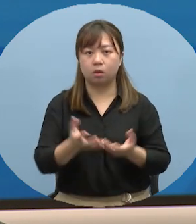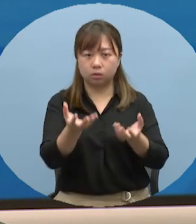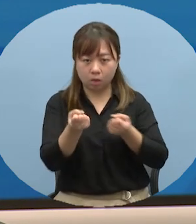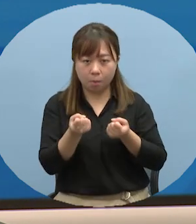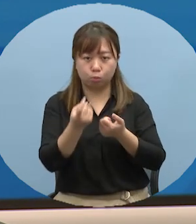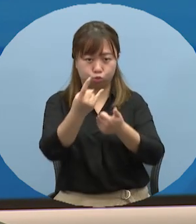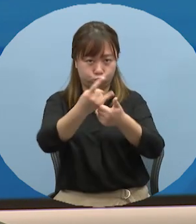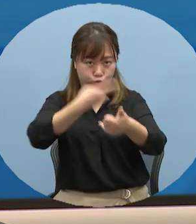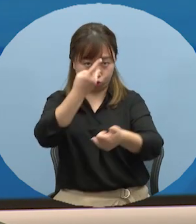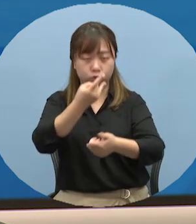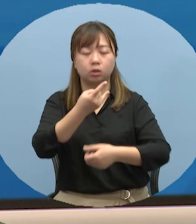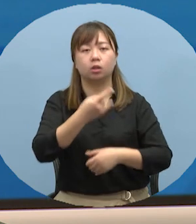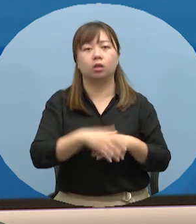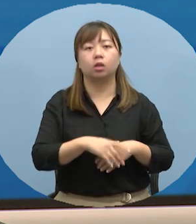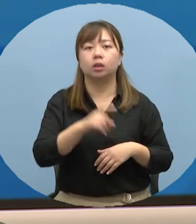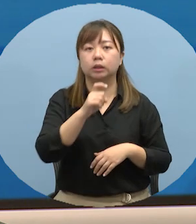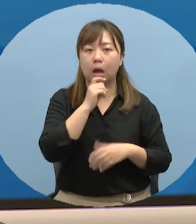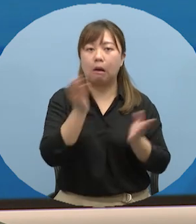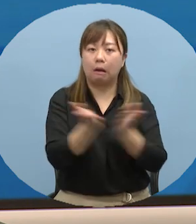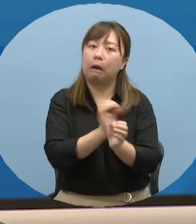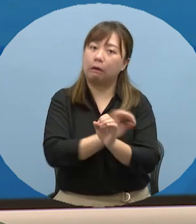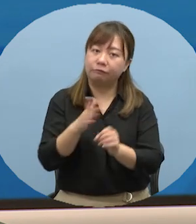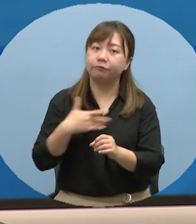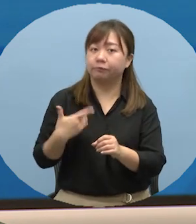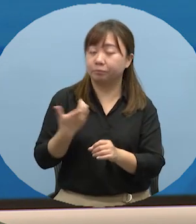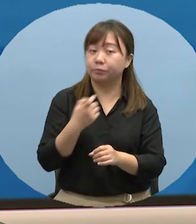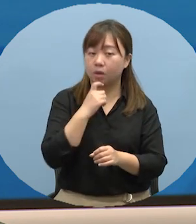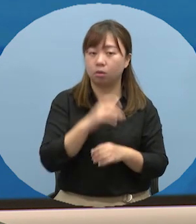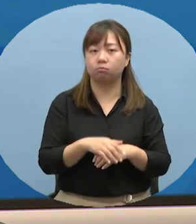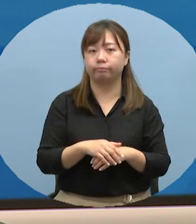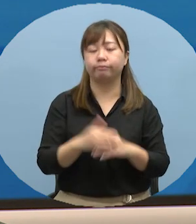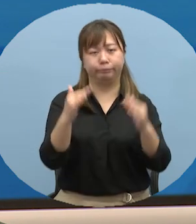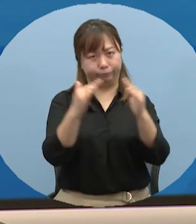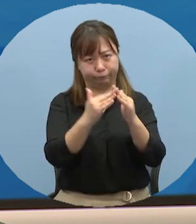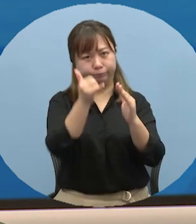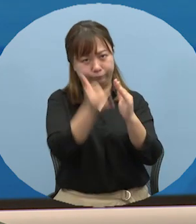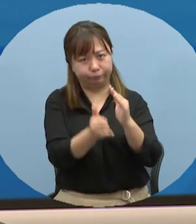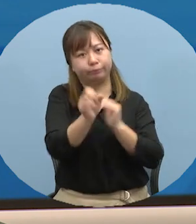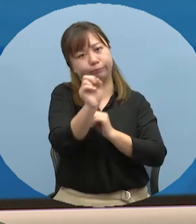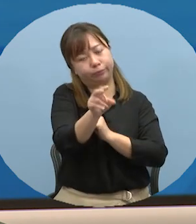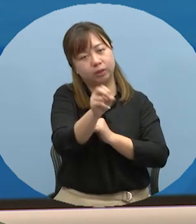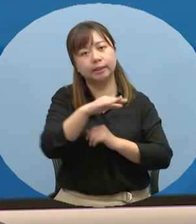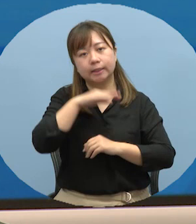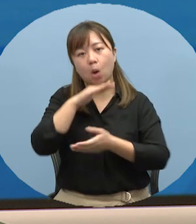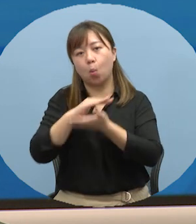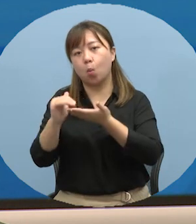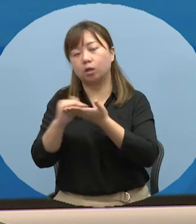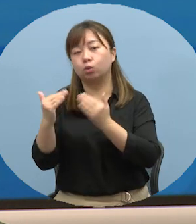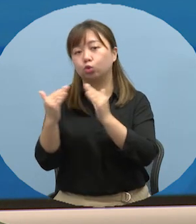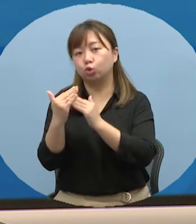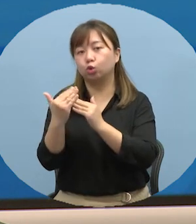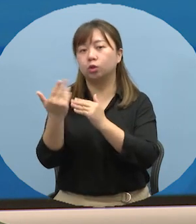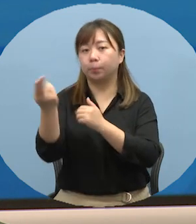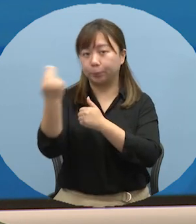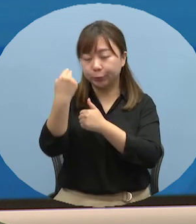信通知你係陽性結果，請你繼續留喺家中等候衛生署進一步嘅指示。